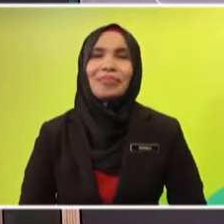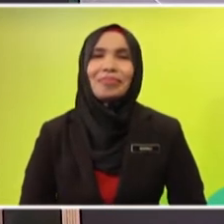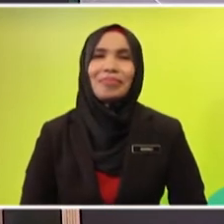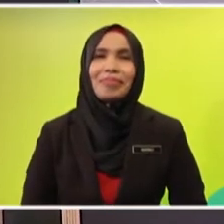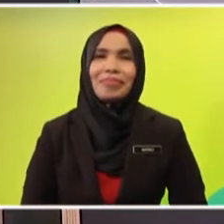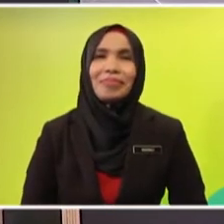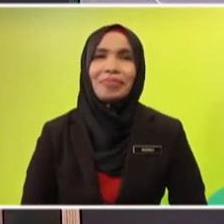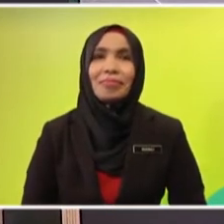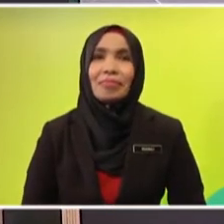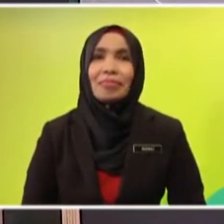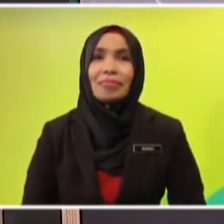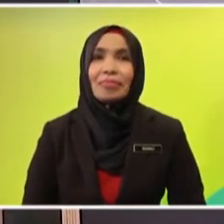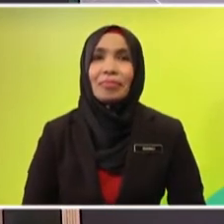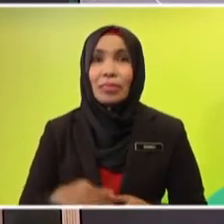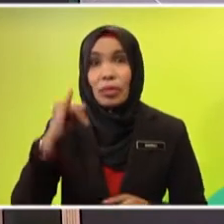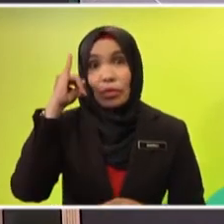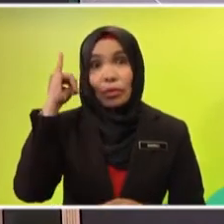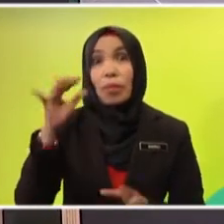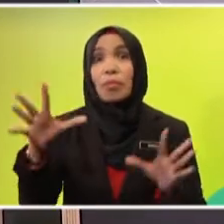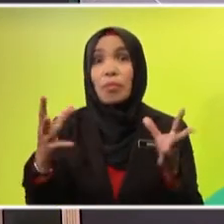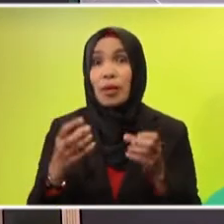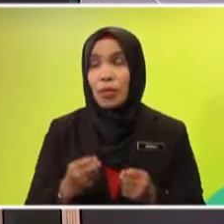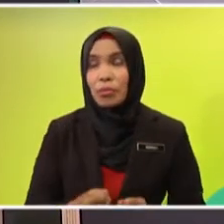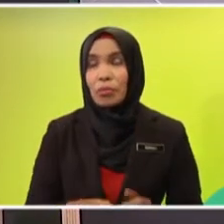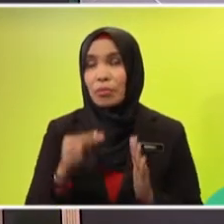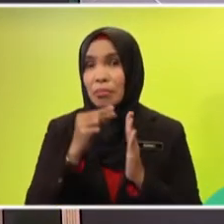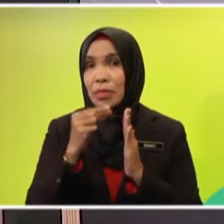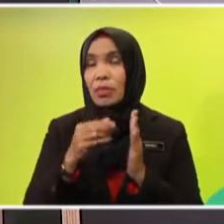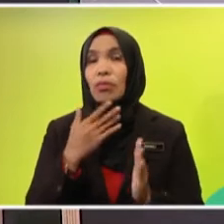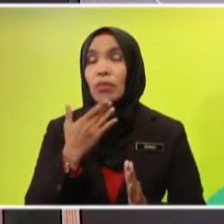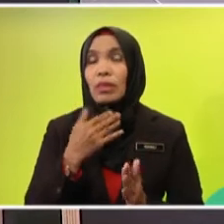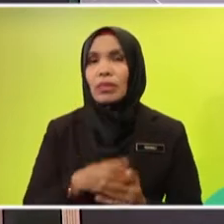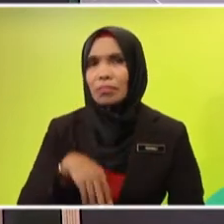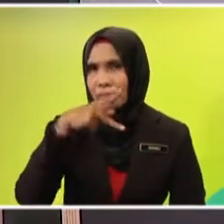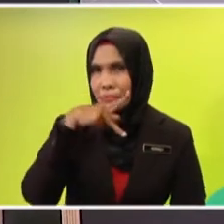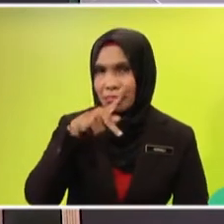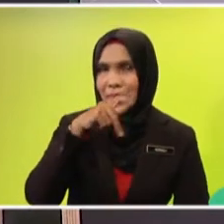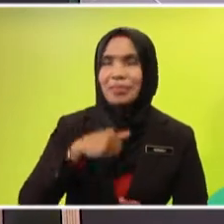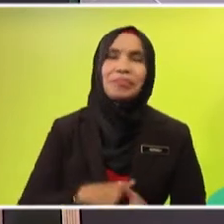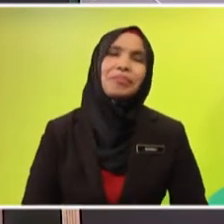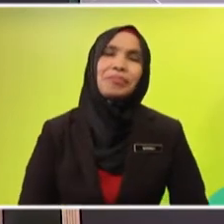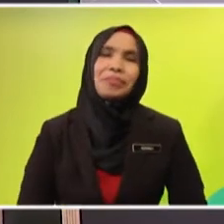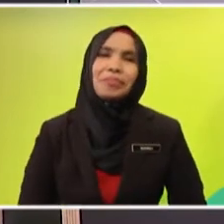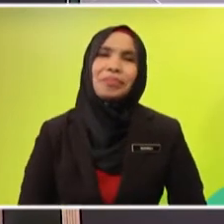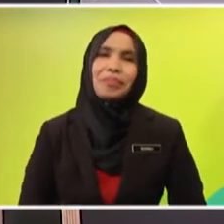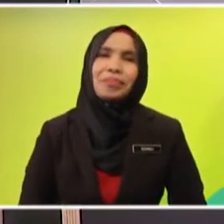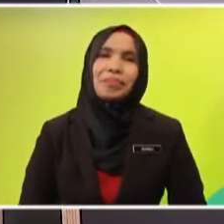pilih warna warna merah jambu monyet aah